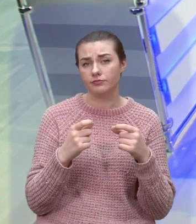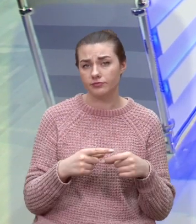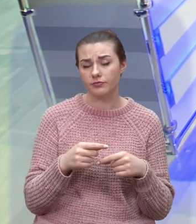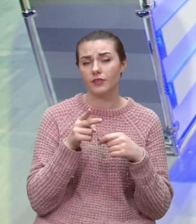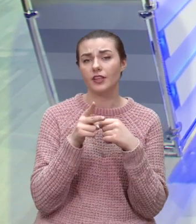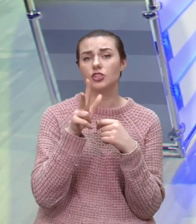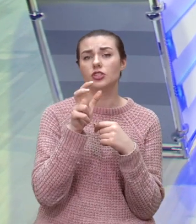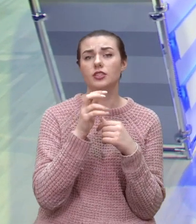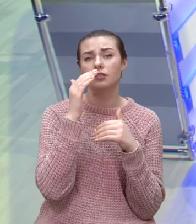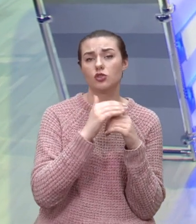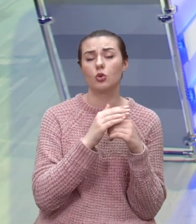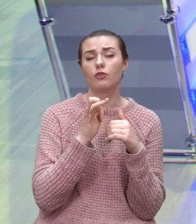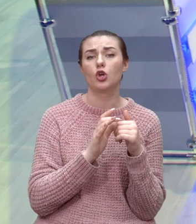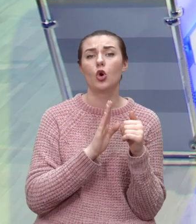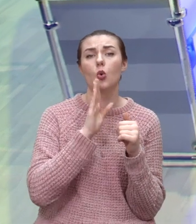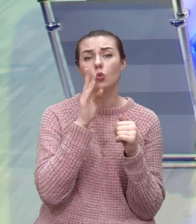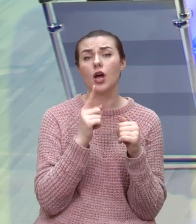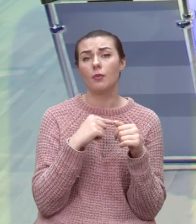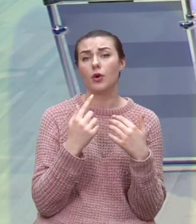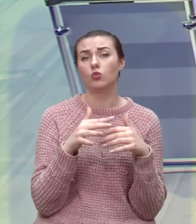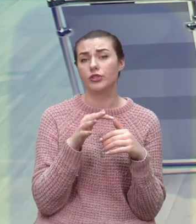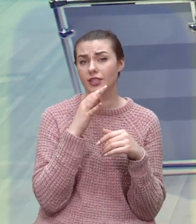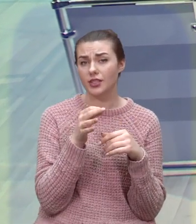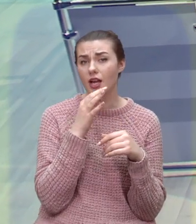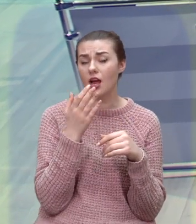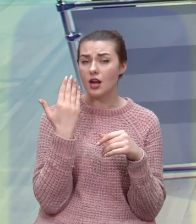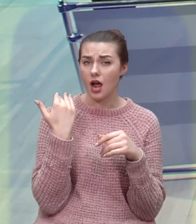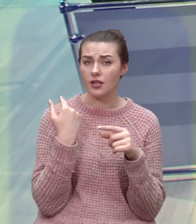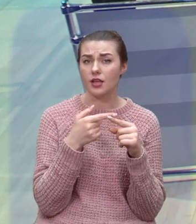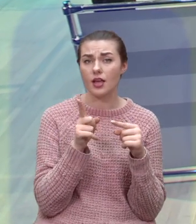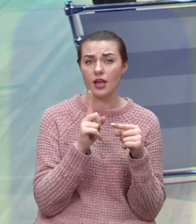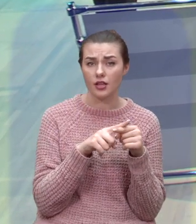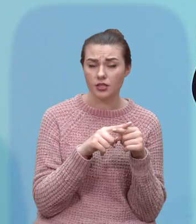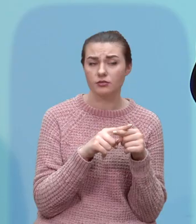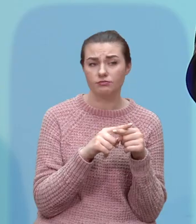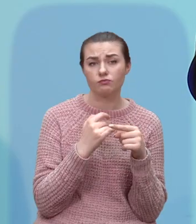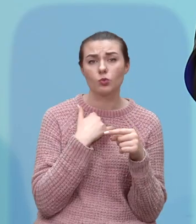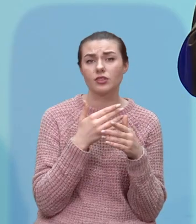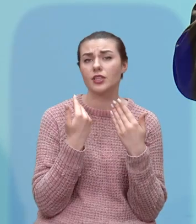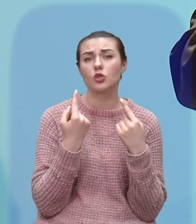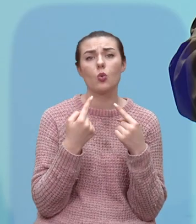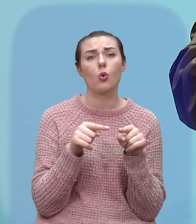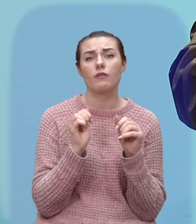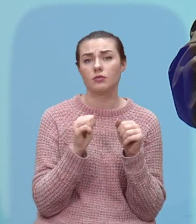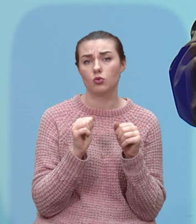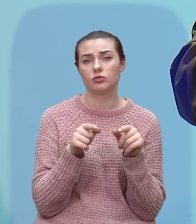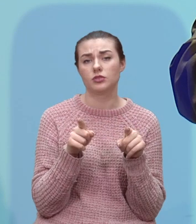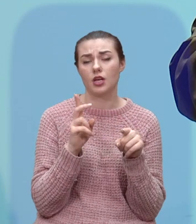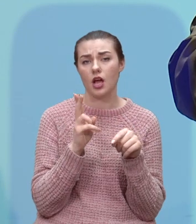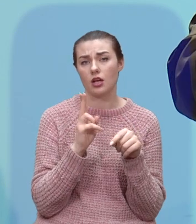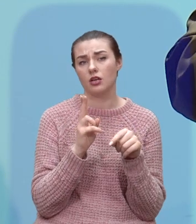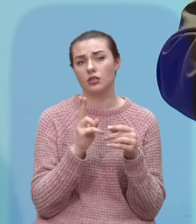конечно же 2300 вечеров и utter как мы уже отметили ранее вот она у нас нет другого варианта